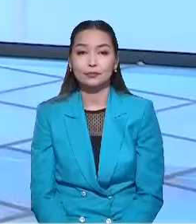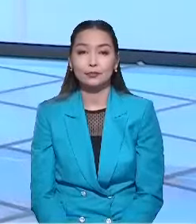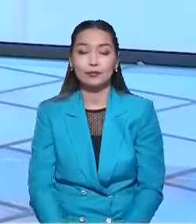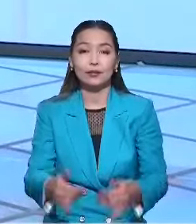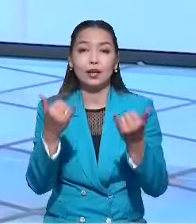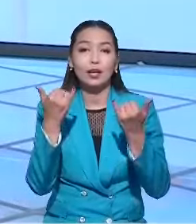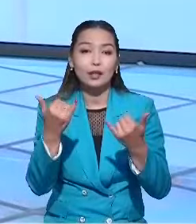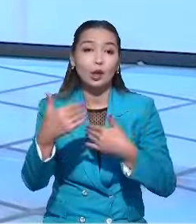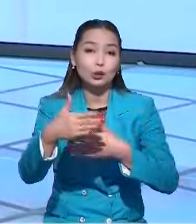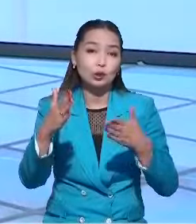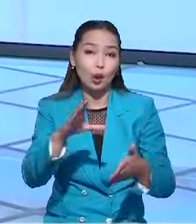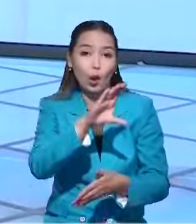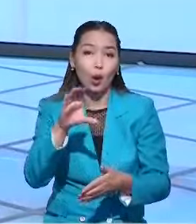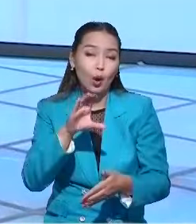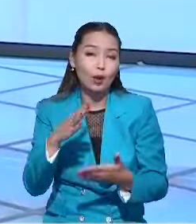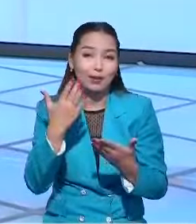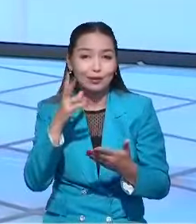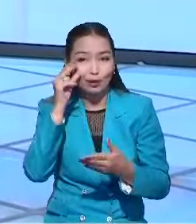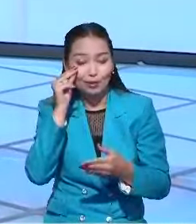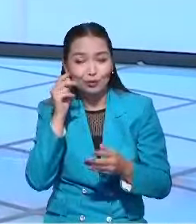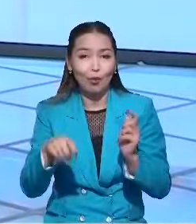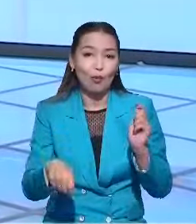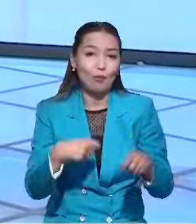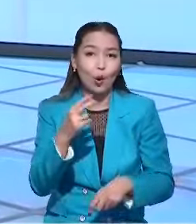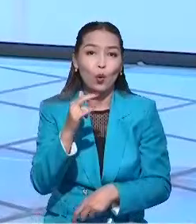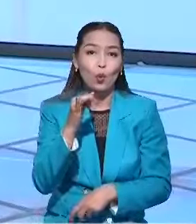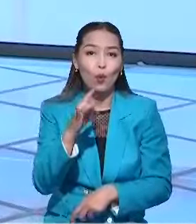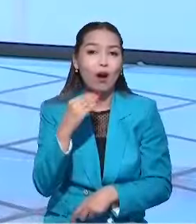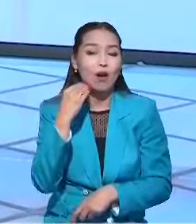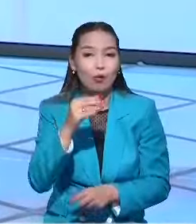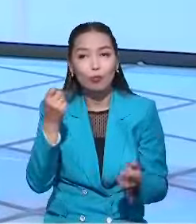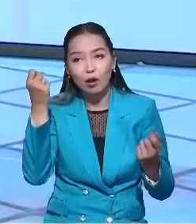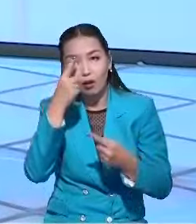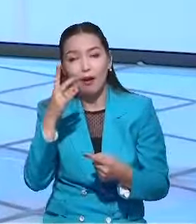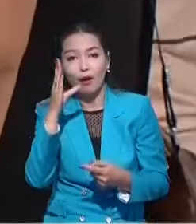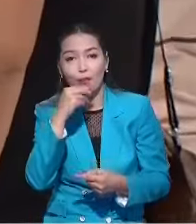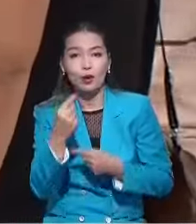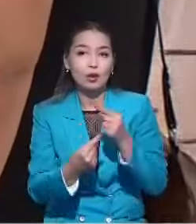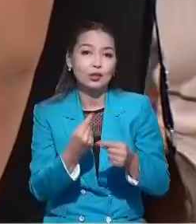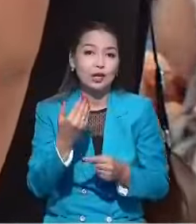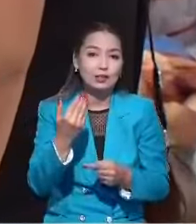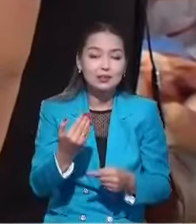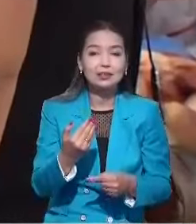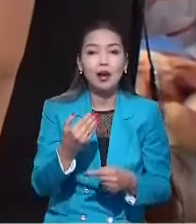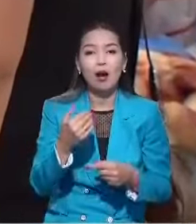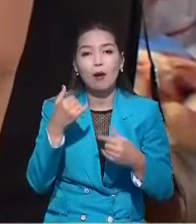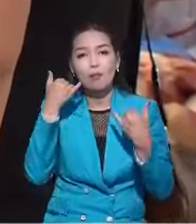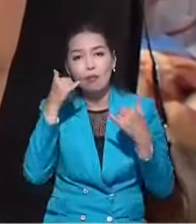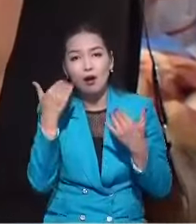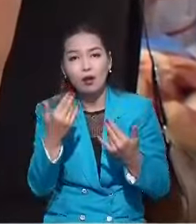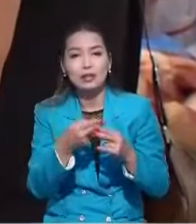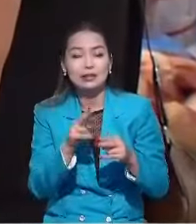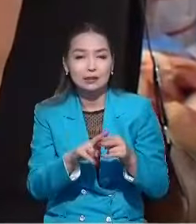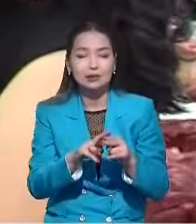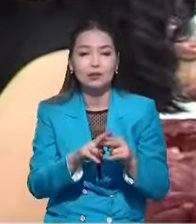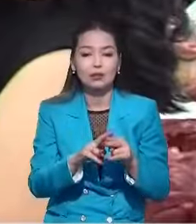Енді сөредегі өнімнің жарамдылығын, еттің сапасын QR-код арқылы біле аласыз. Сондай-ақ, онда малдың толық өмірлік циклы